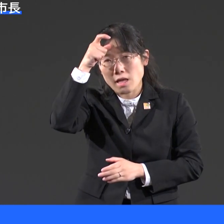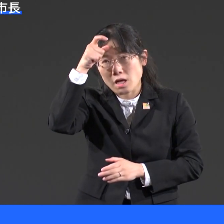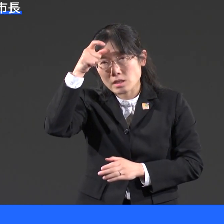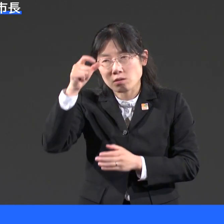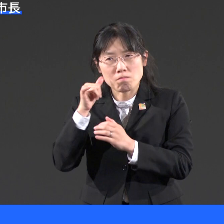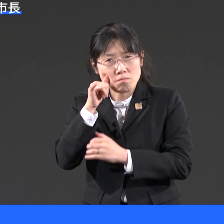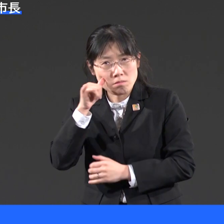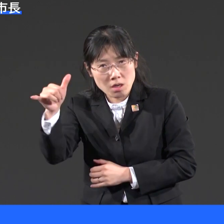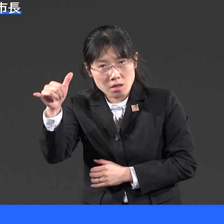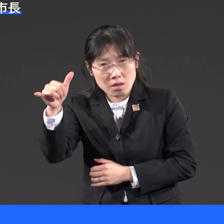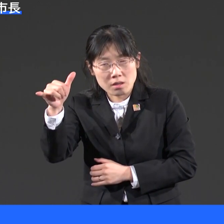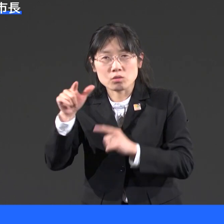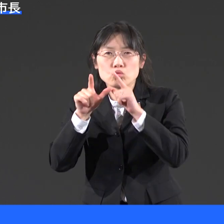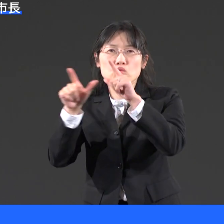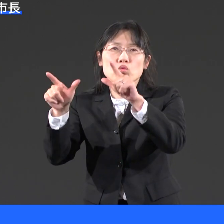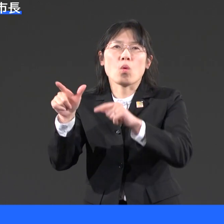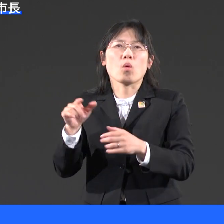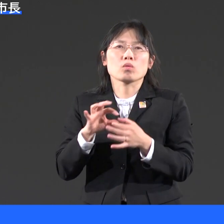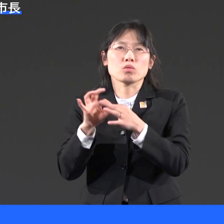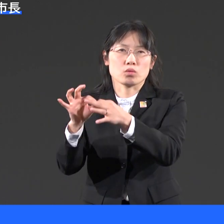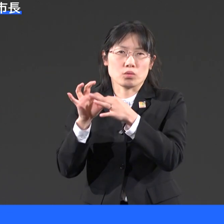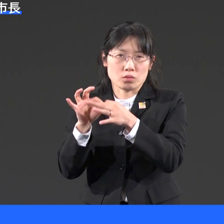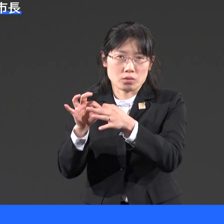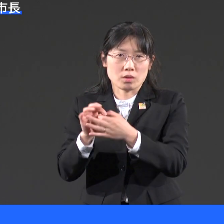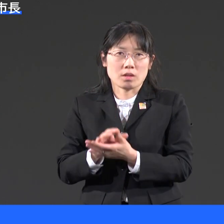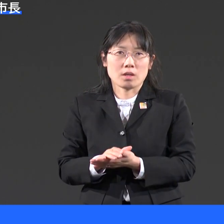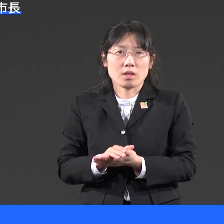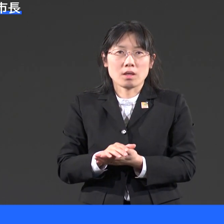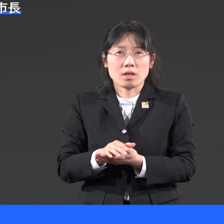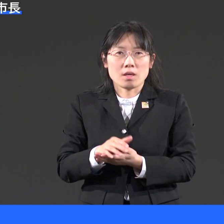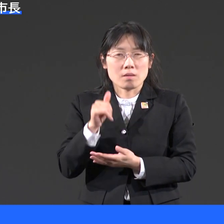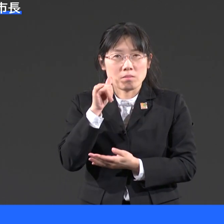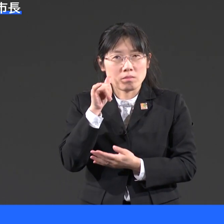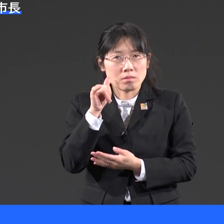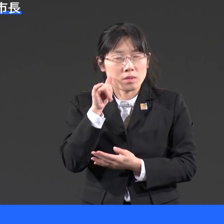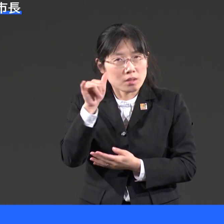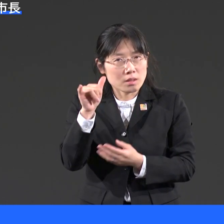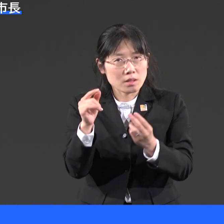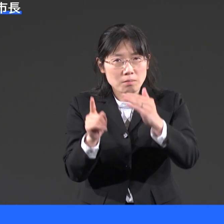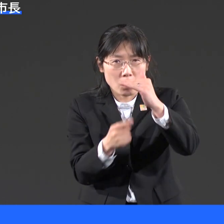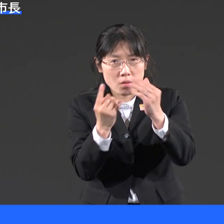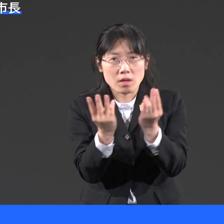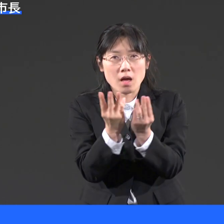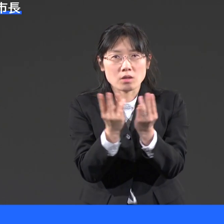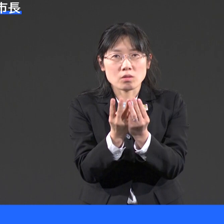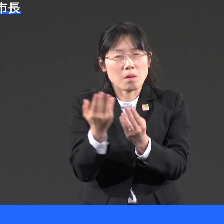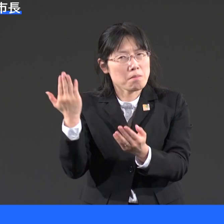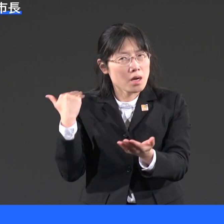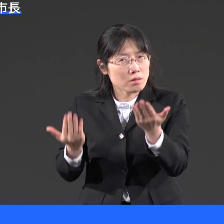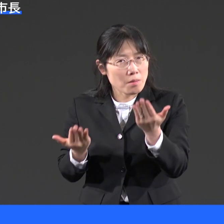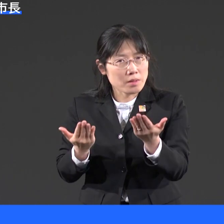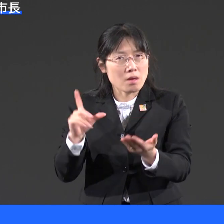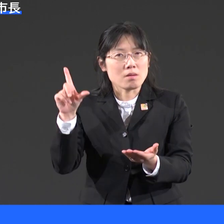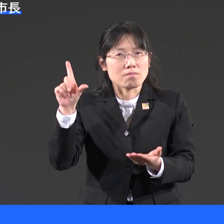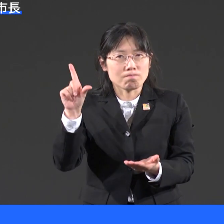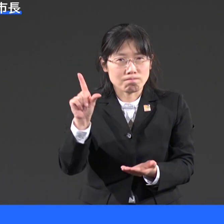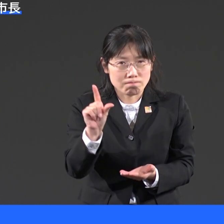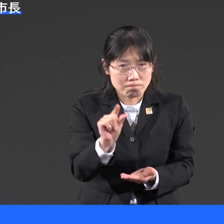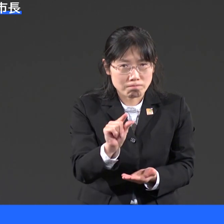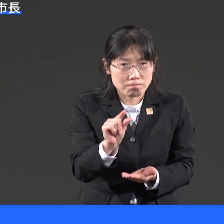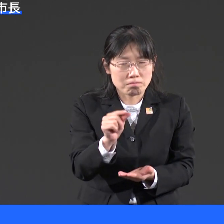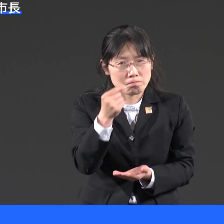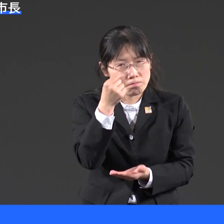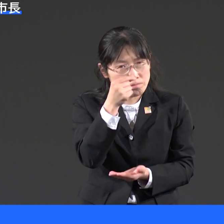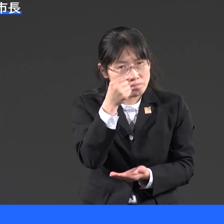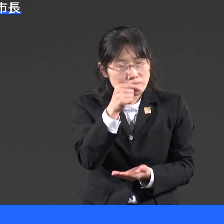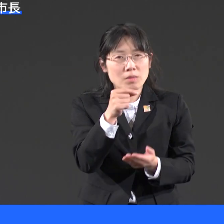ております。通報してと、件数的には以前に比べると少なくなってきてはおりますので一定の効果というものは